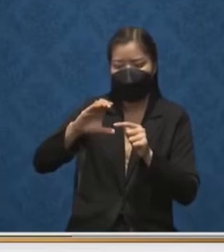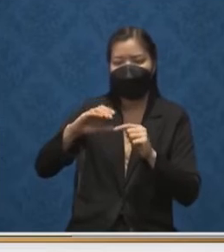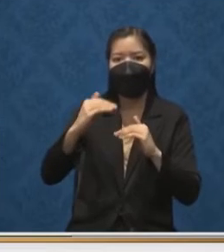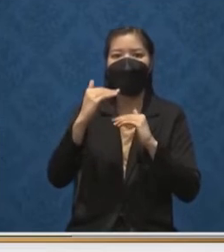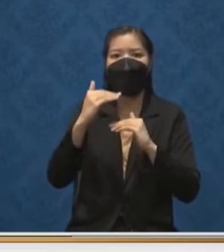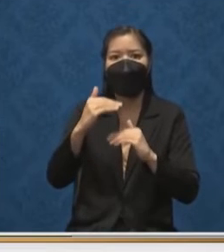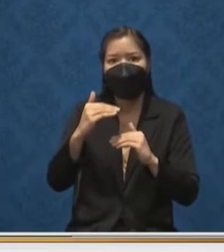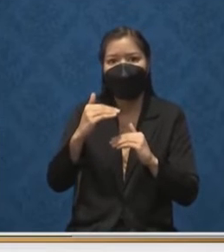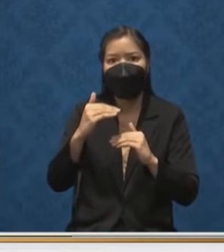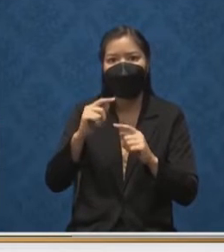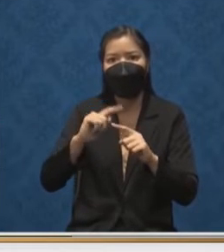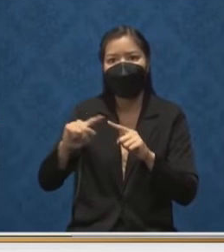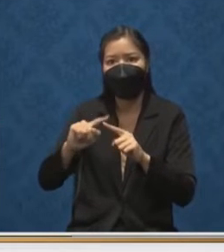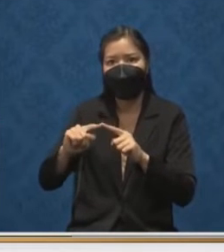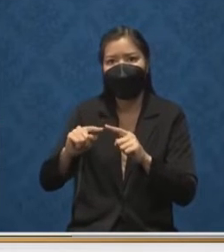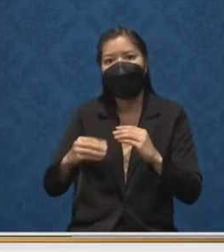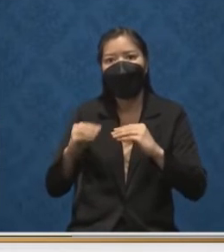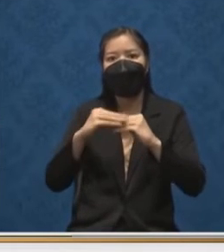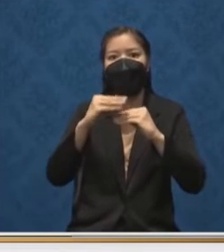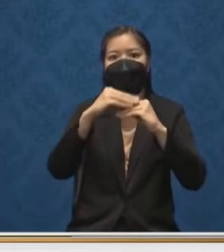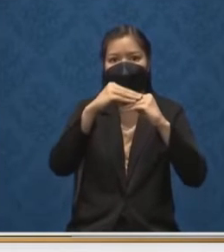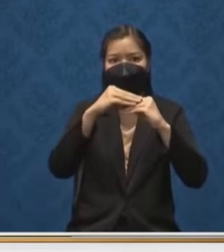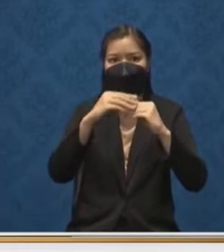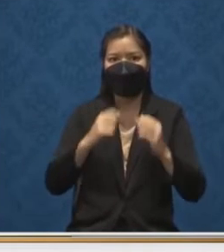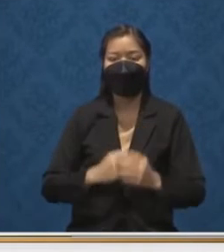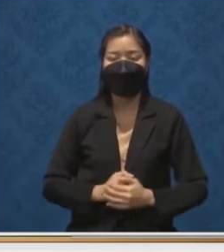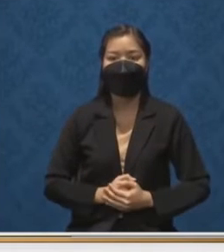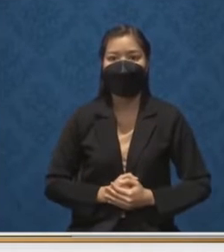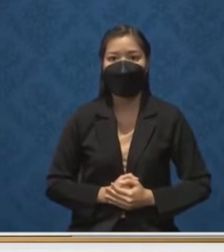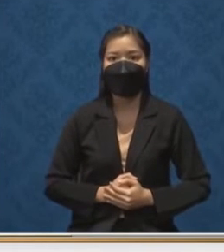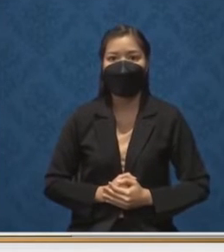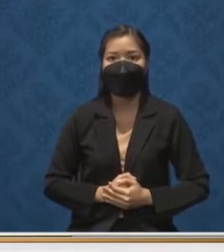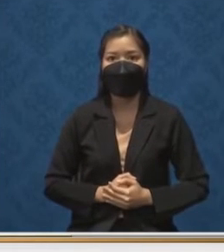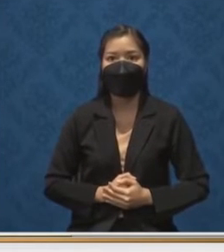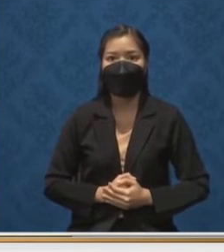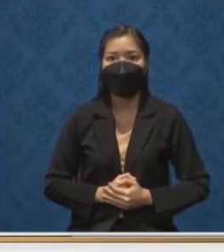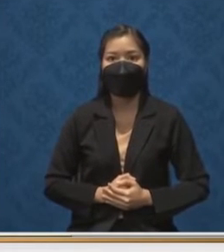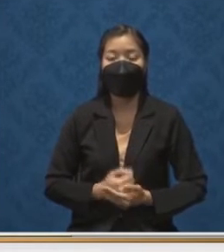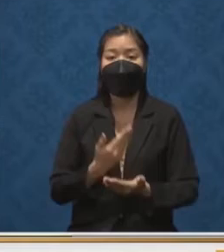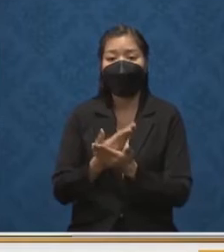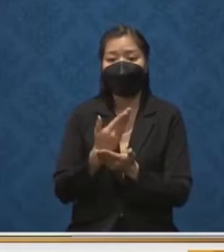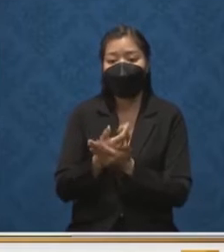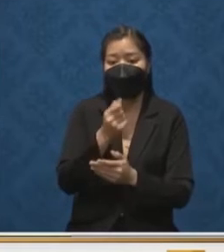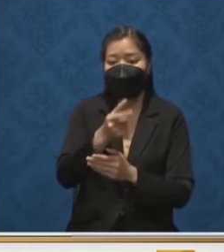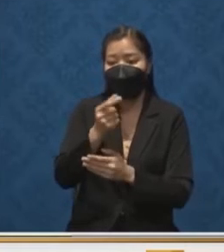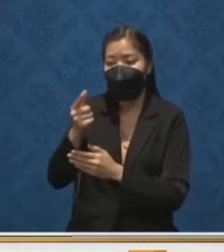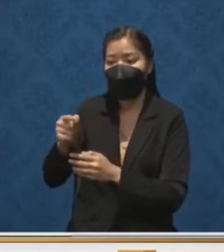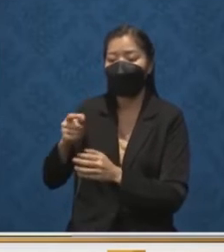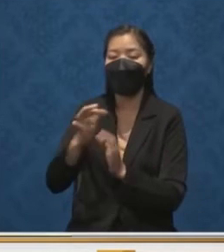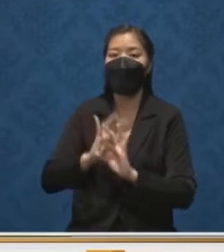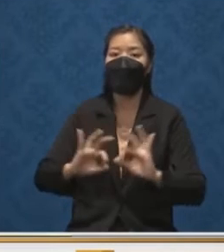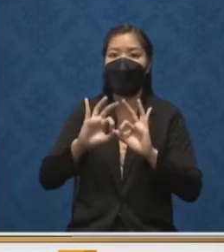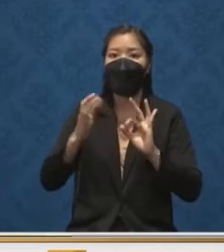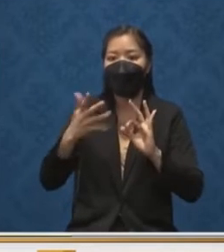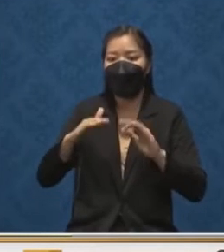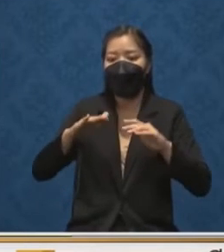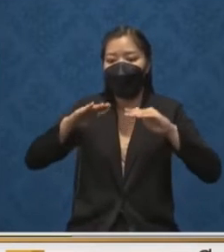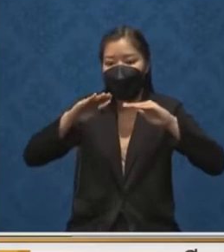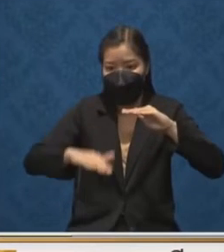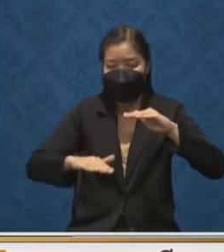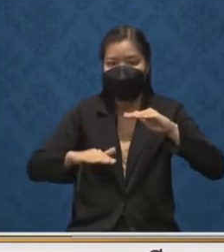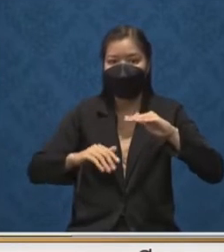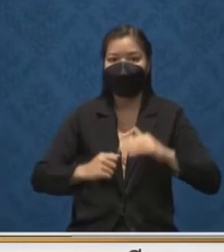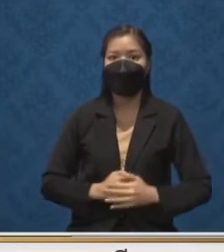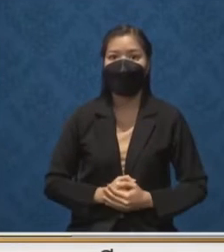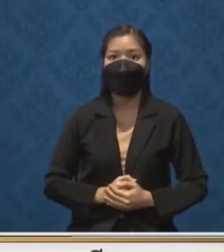ซ้อนปฏิรูปนะครับระบบราชการนะครับลดรายจ่ายที่ไม่จำเป็นนะครับซึ่งถามว่าอ